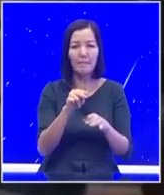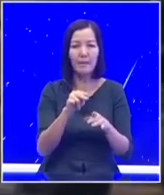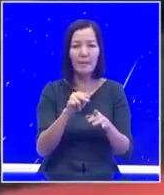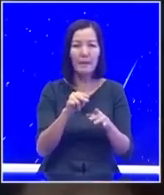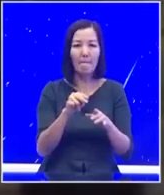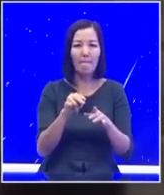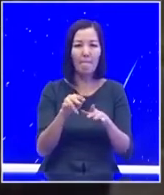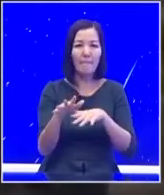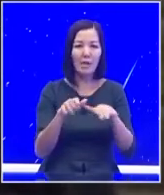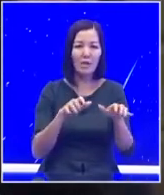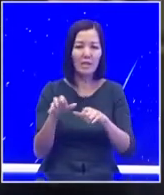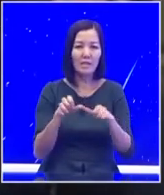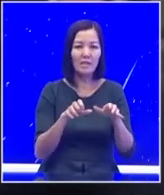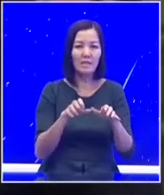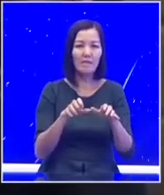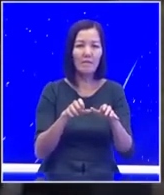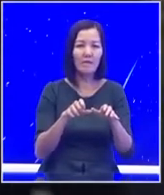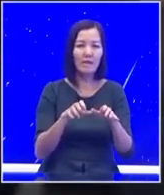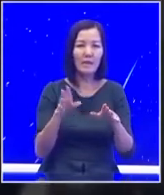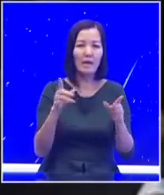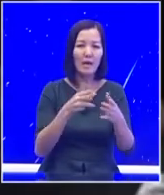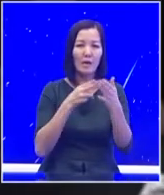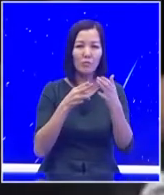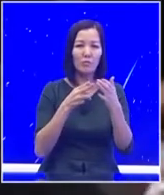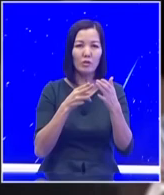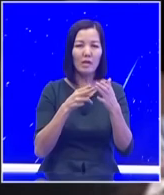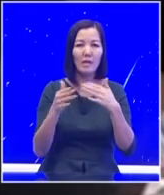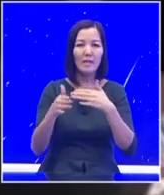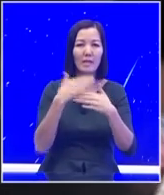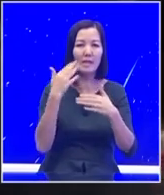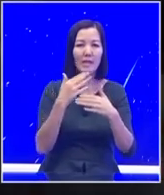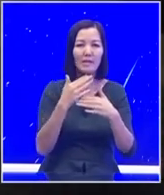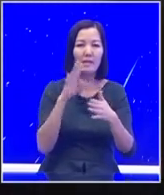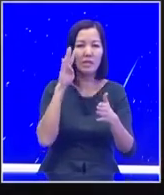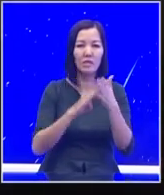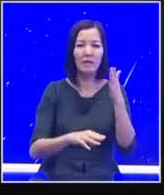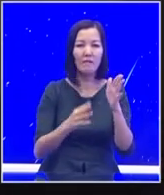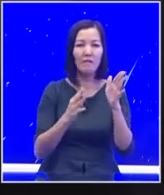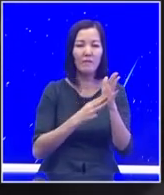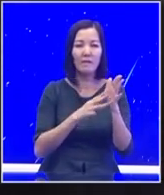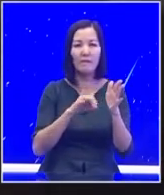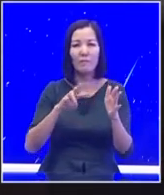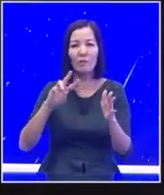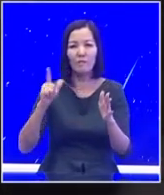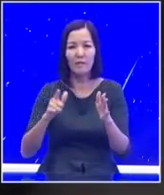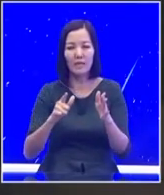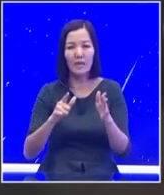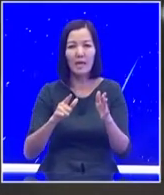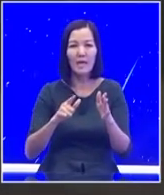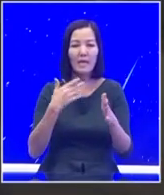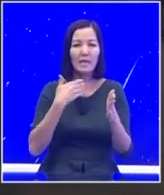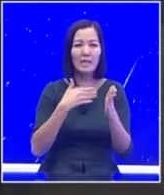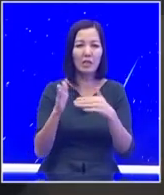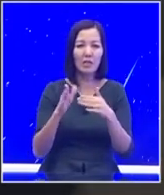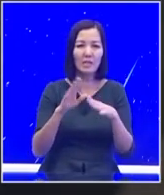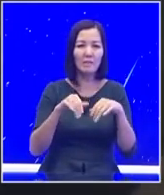в мошенничестве и незаконном обороте оружия и приговорен к наказанию в виде штрафа в размере 8 миллионов тенге с